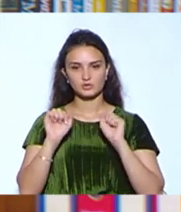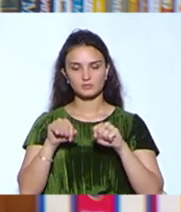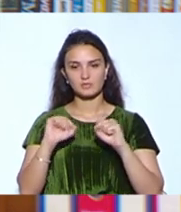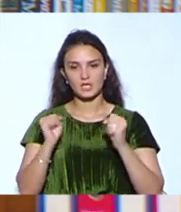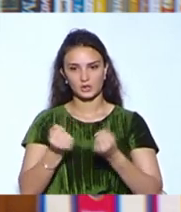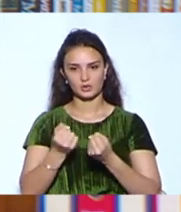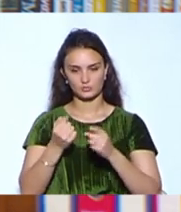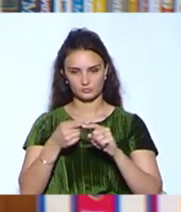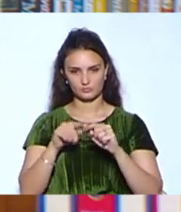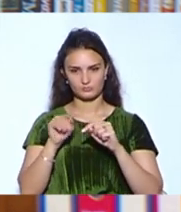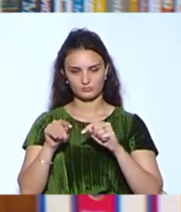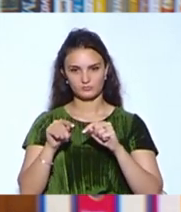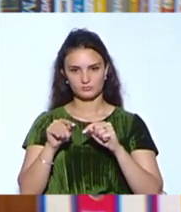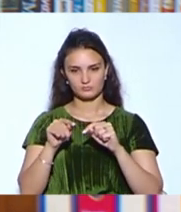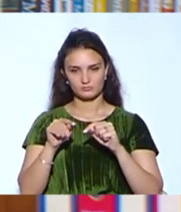გაყინოთ კიდეც